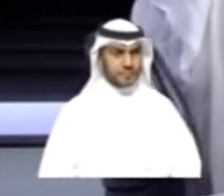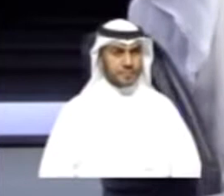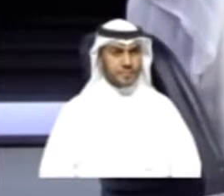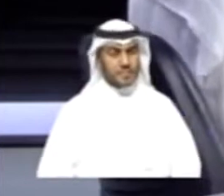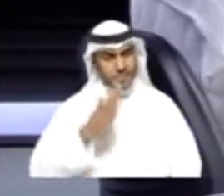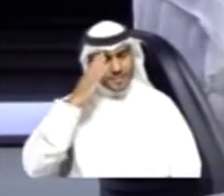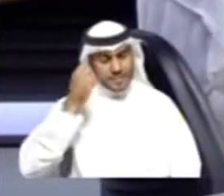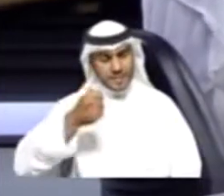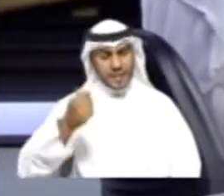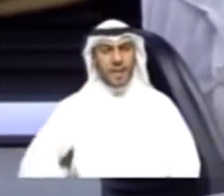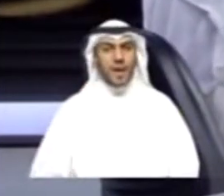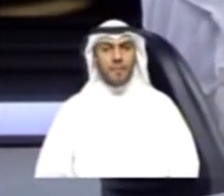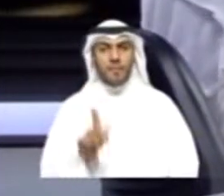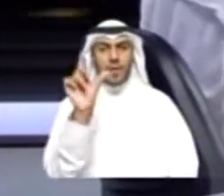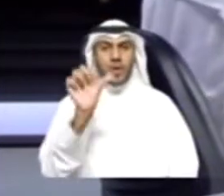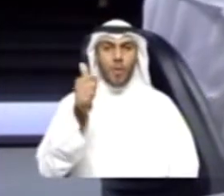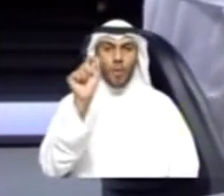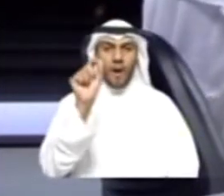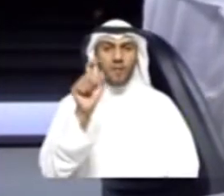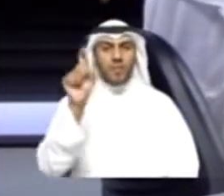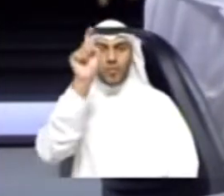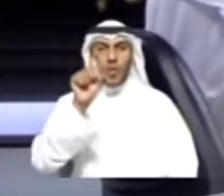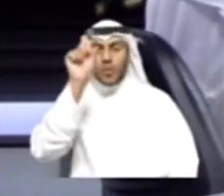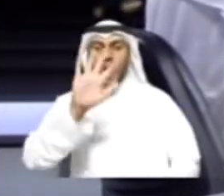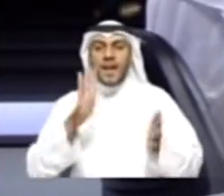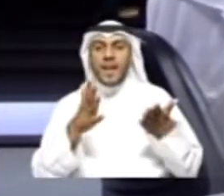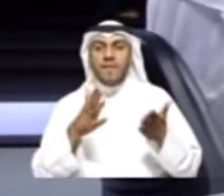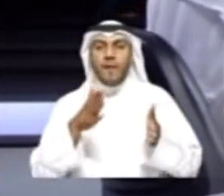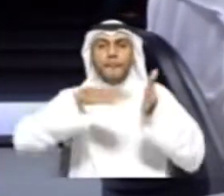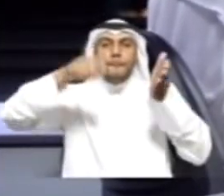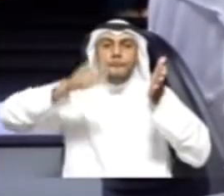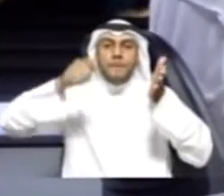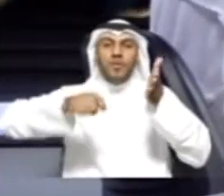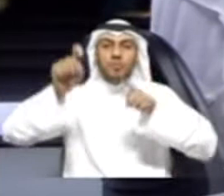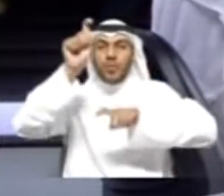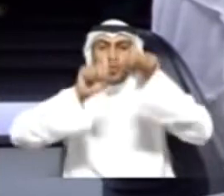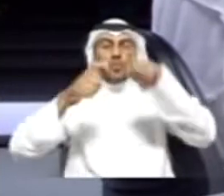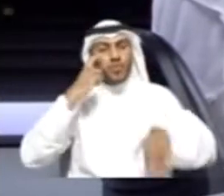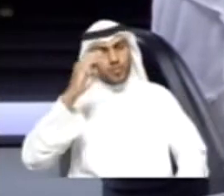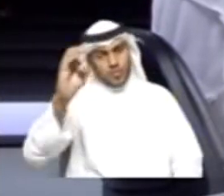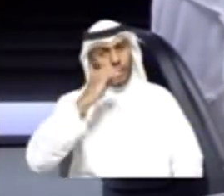هل لك أن تطلعنا إلى آخر تطورات جلسة الاستجواب؟ نواف؟